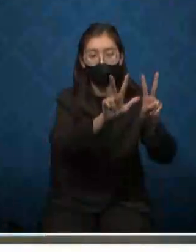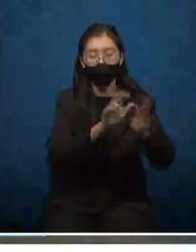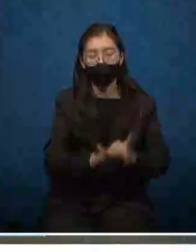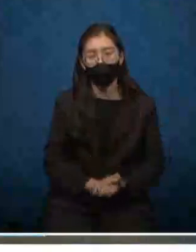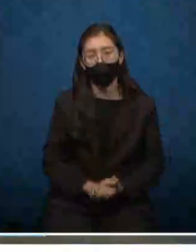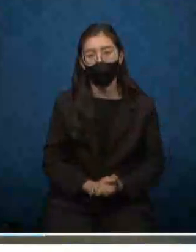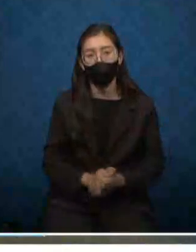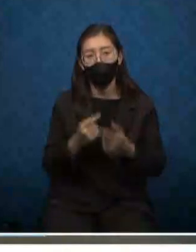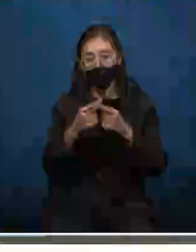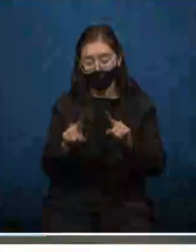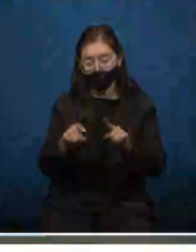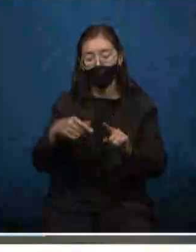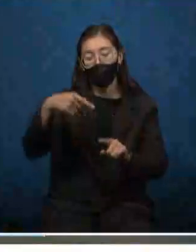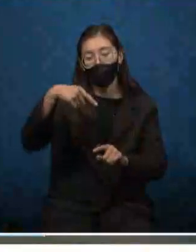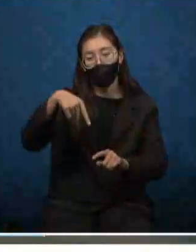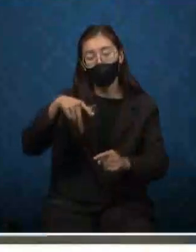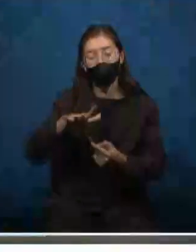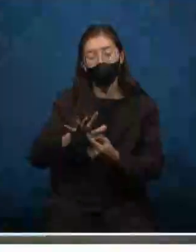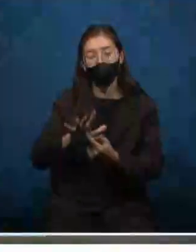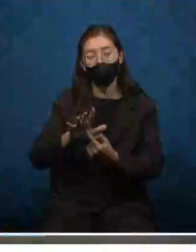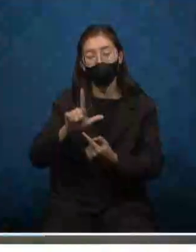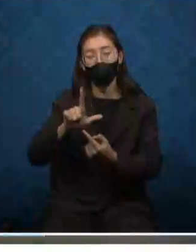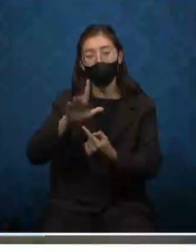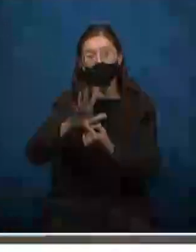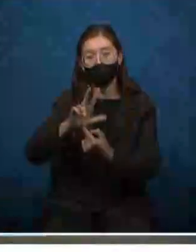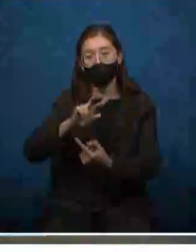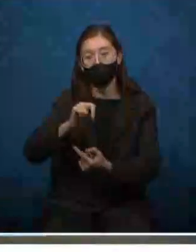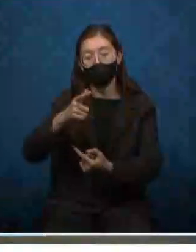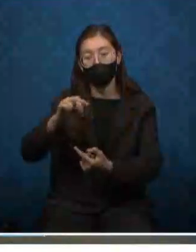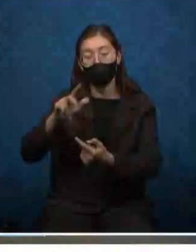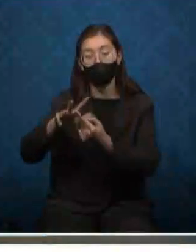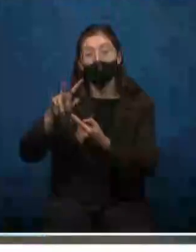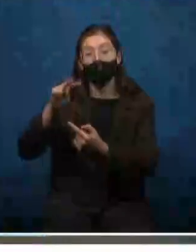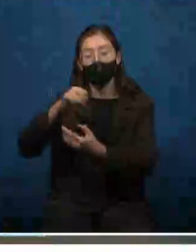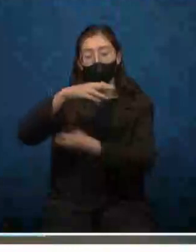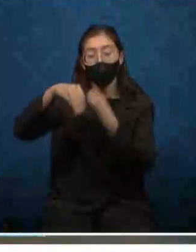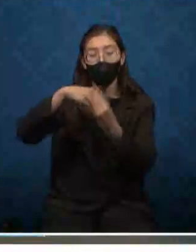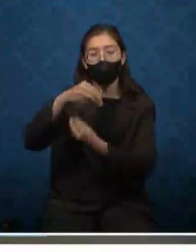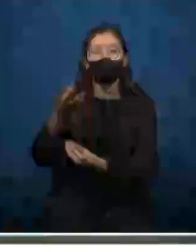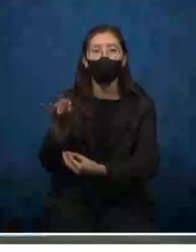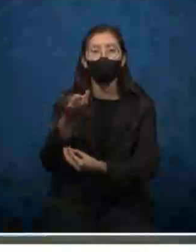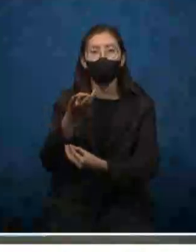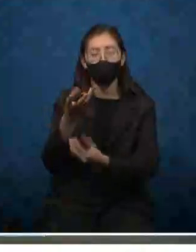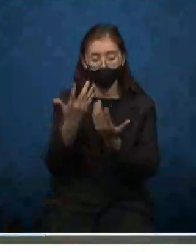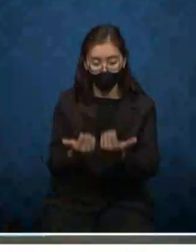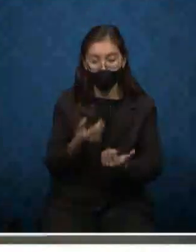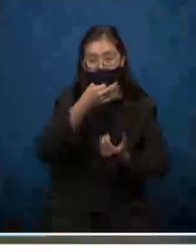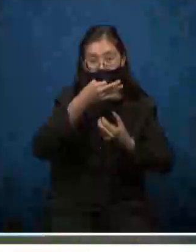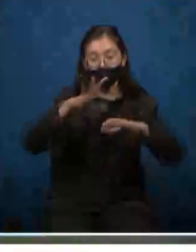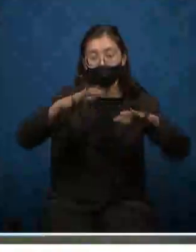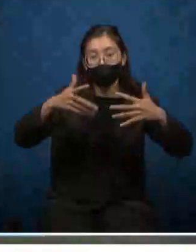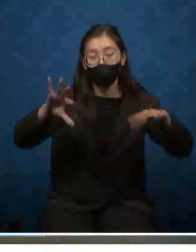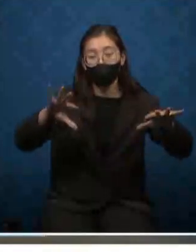% เท่านั้นและตอนนี้เองเริมที่เราใช้แงพลังานแสจากอาวไทยปัจจบันนี้อาวไทยกมีปัญหา